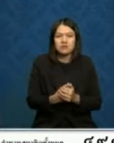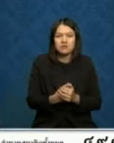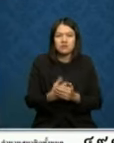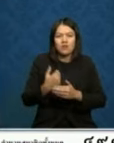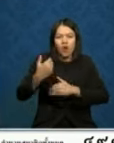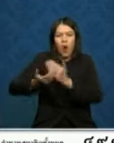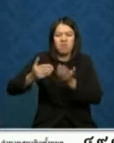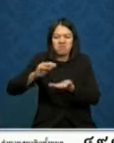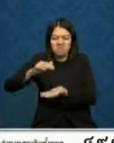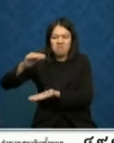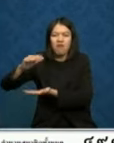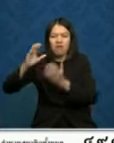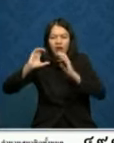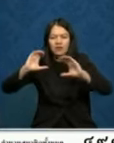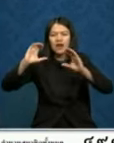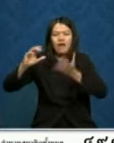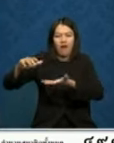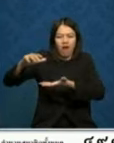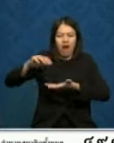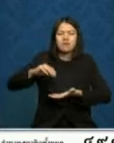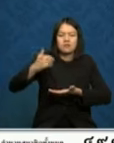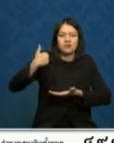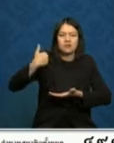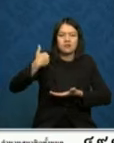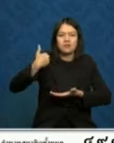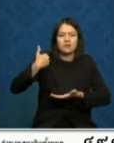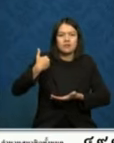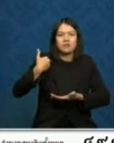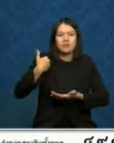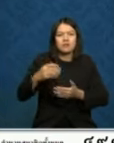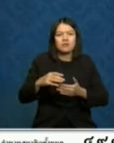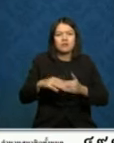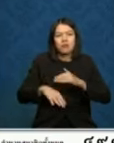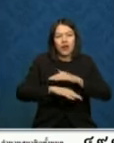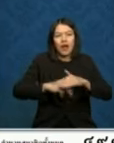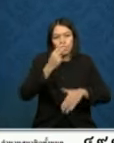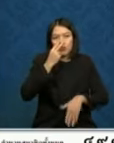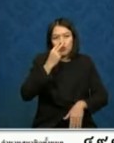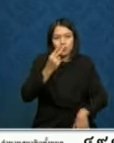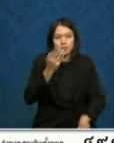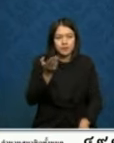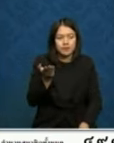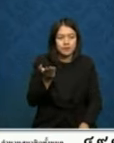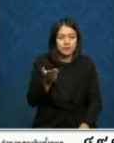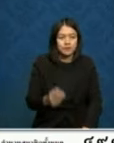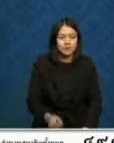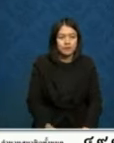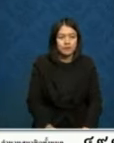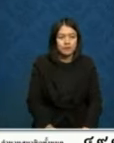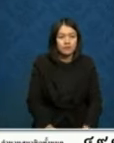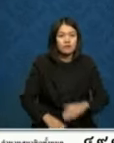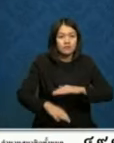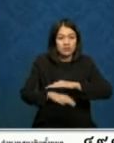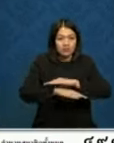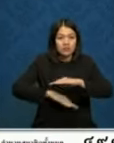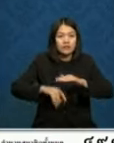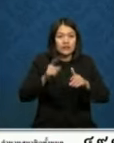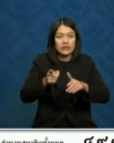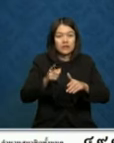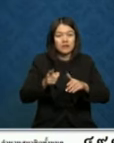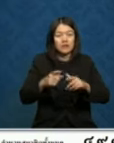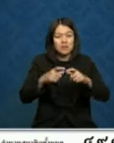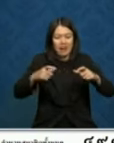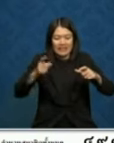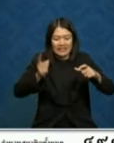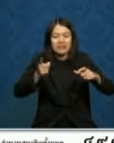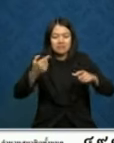ผมอีกเป็นกระตากข้าราชการเขาให้ผมมาผมพาหลักฐานมาดูอันนี้ครับนี่คือหลักฐานอันจริงผมมีตัวจ